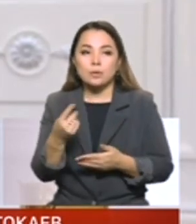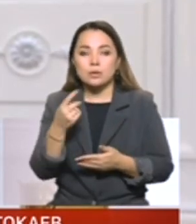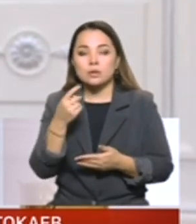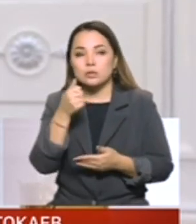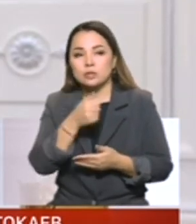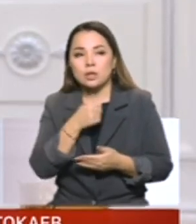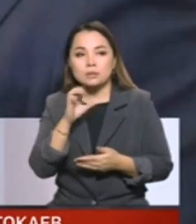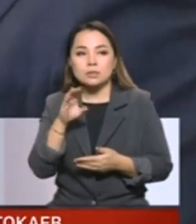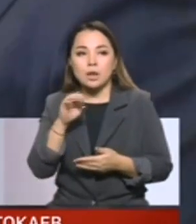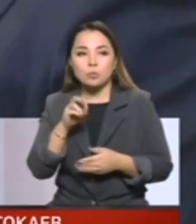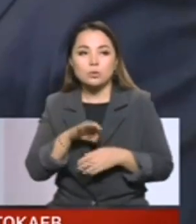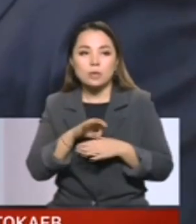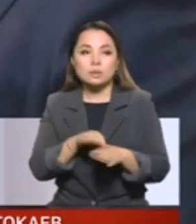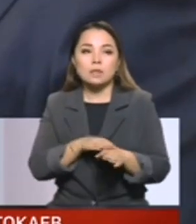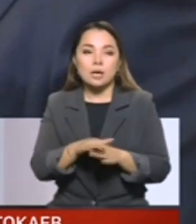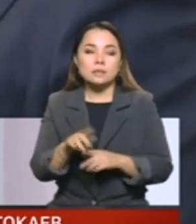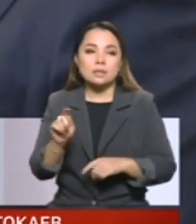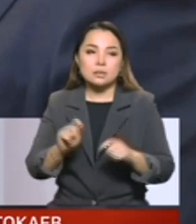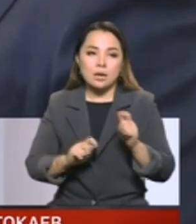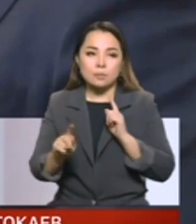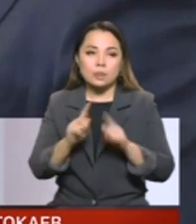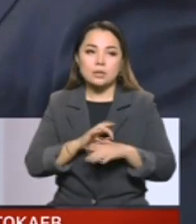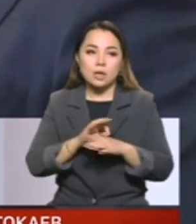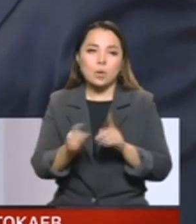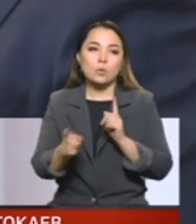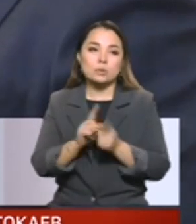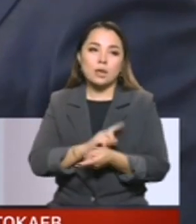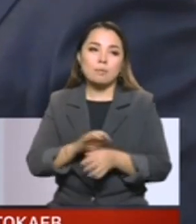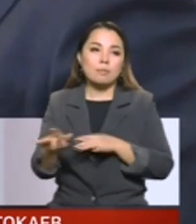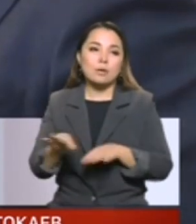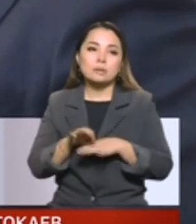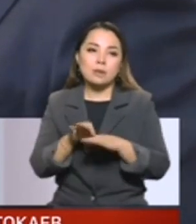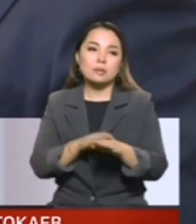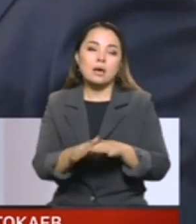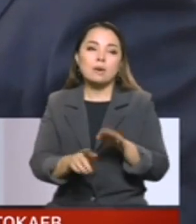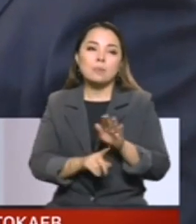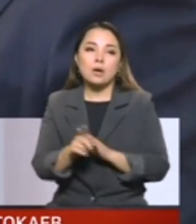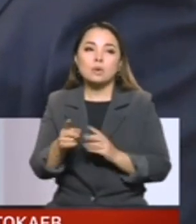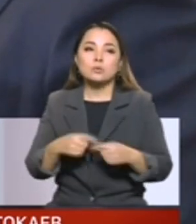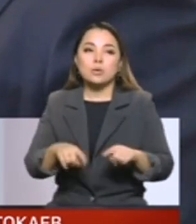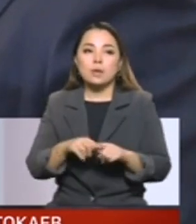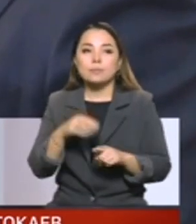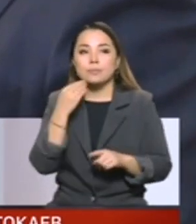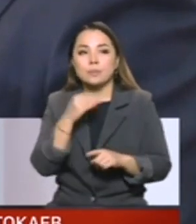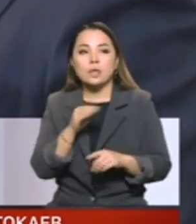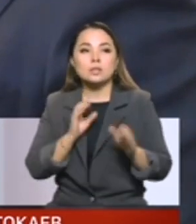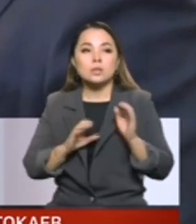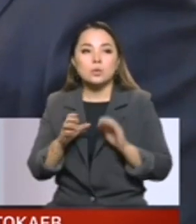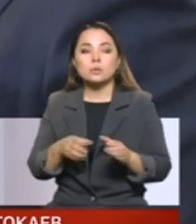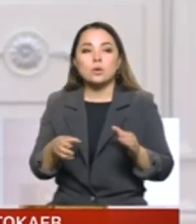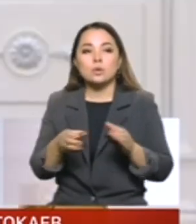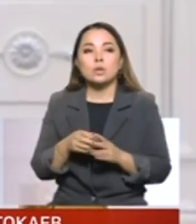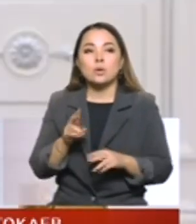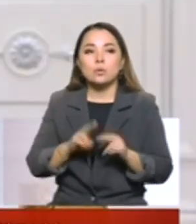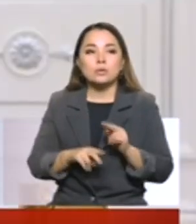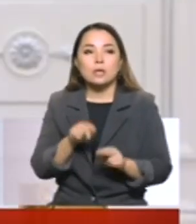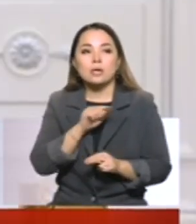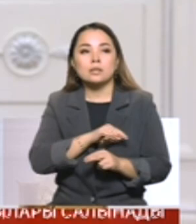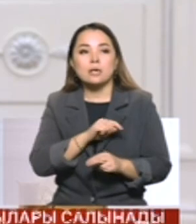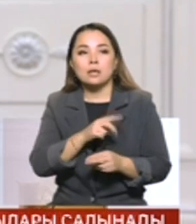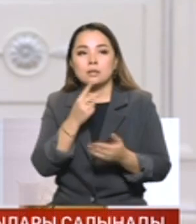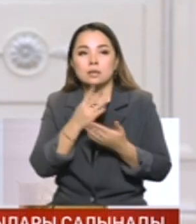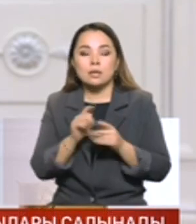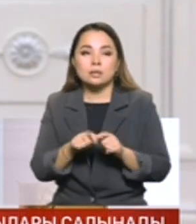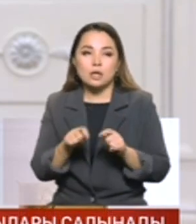жылы Ыстанбұлда өткен саммитте біз өзгеріс процесін бастадық, әрі біздің ұйымға мықты институционалдық құрылым сипатын беру